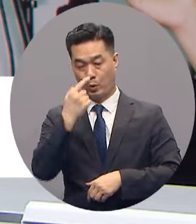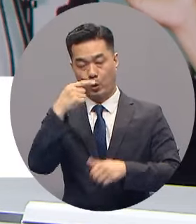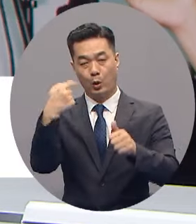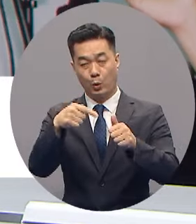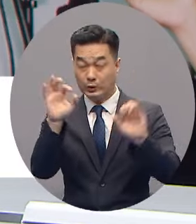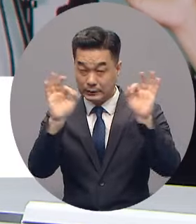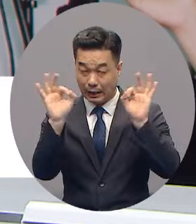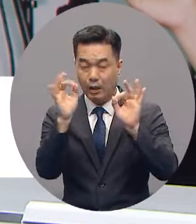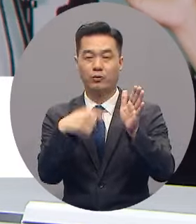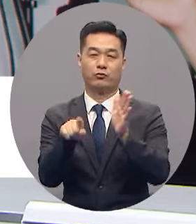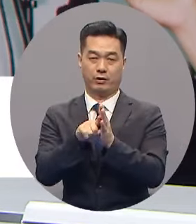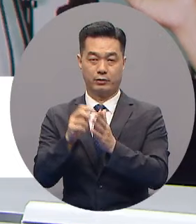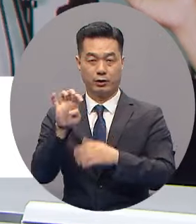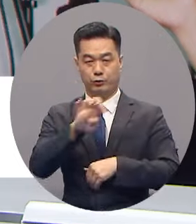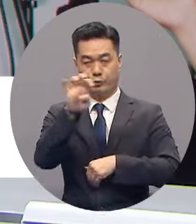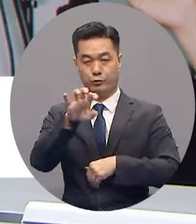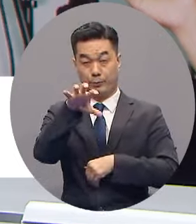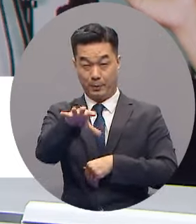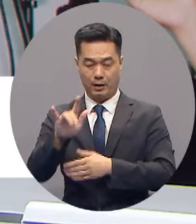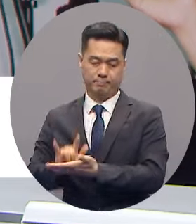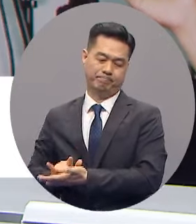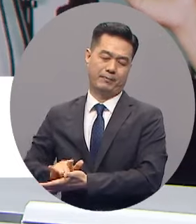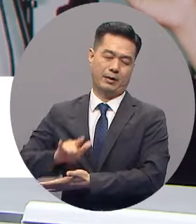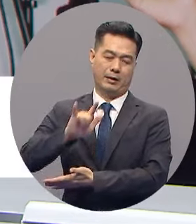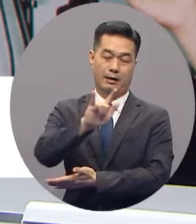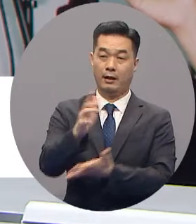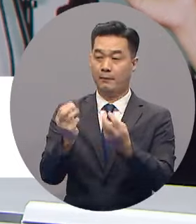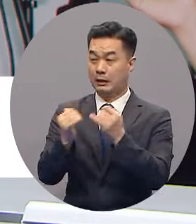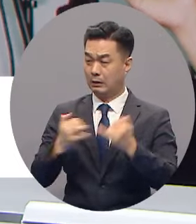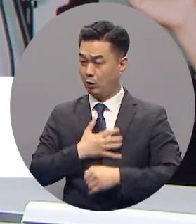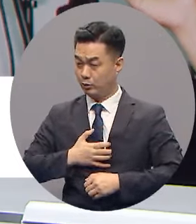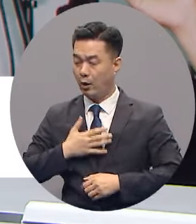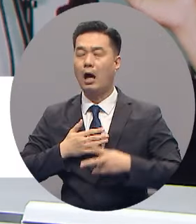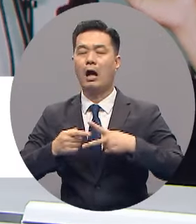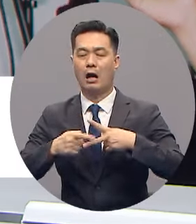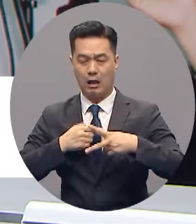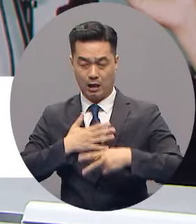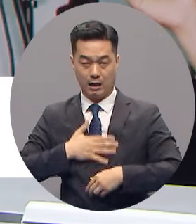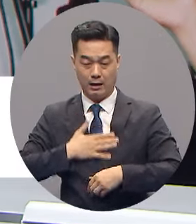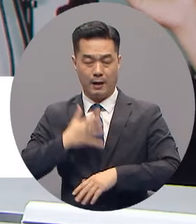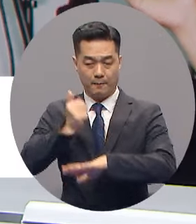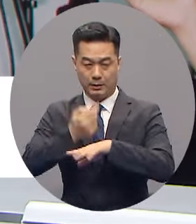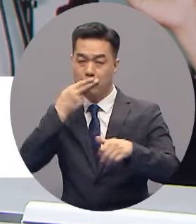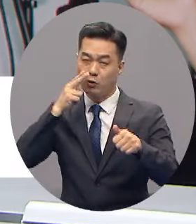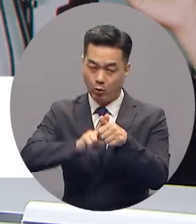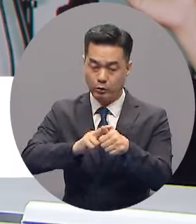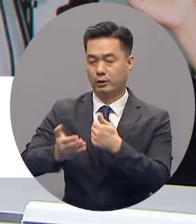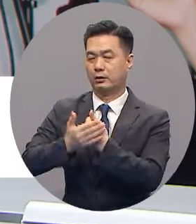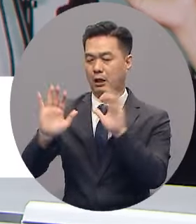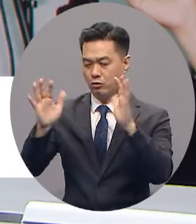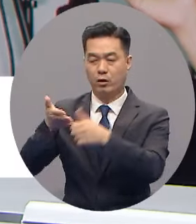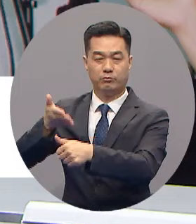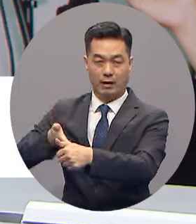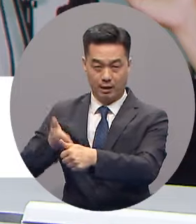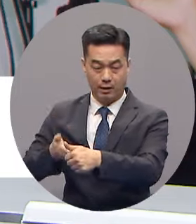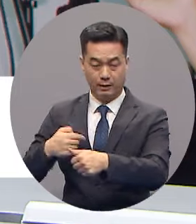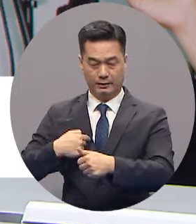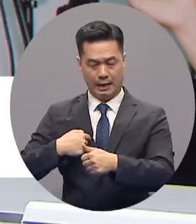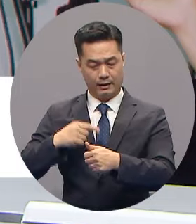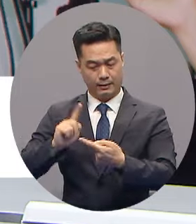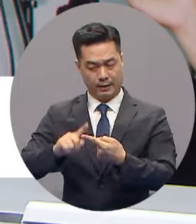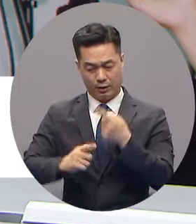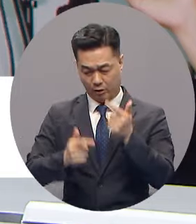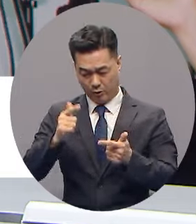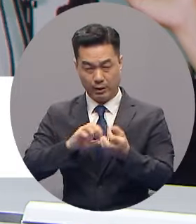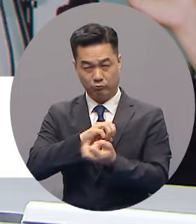출국했습니다. 홍 감독은 많은 분들의 걱정을 이해하지만 마지막 도전을 응원해 주셨으면 좋겠다며 자신을 둘러싼 논란에